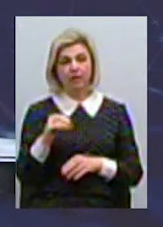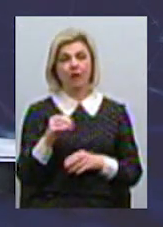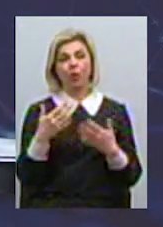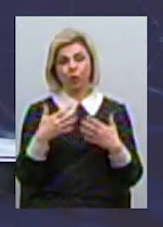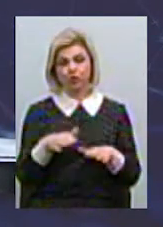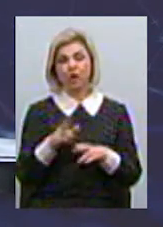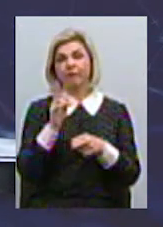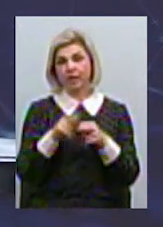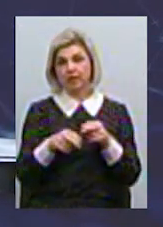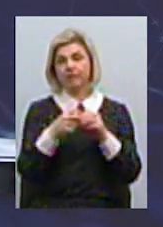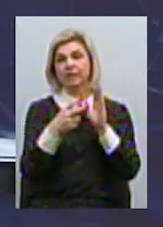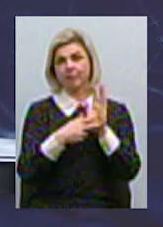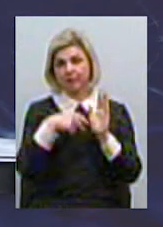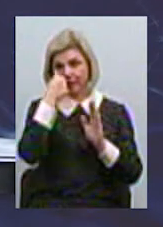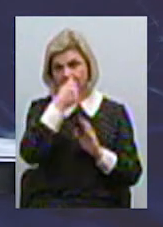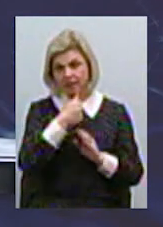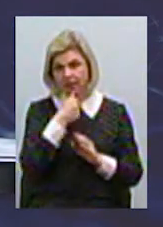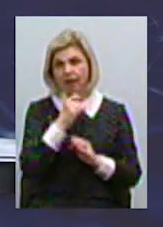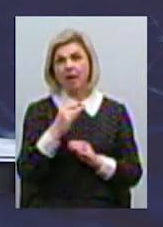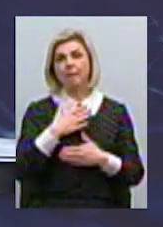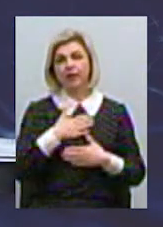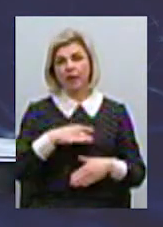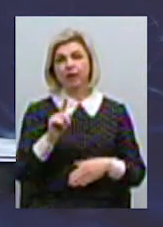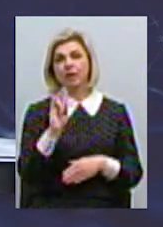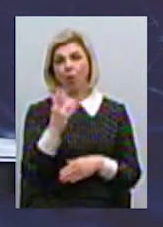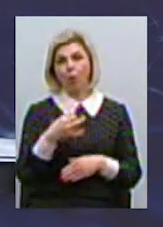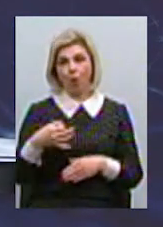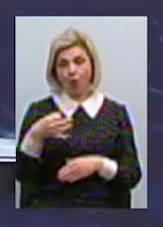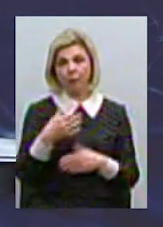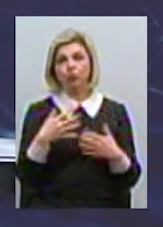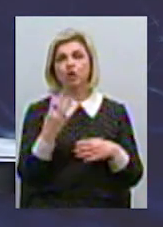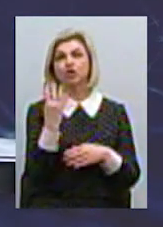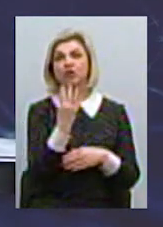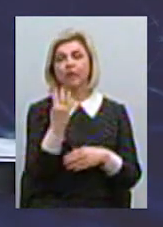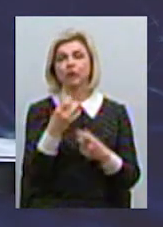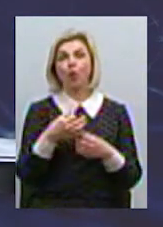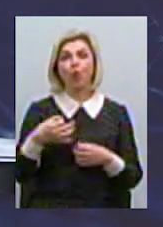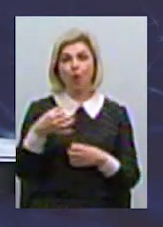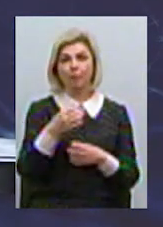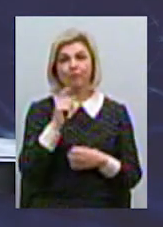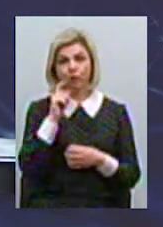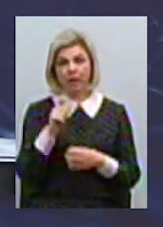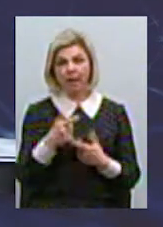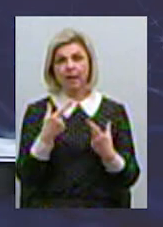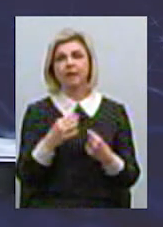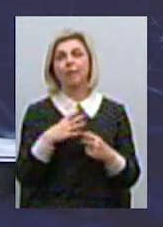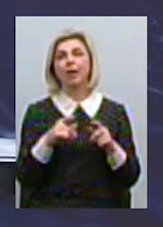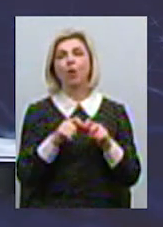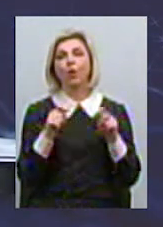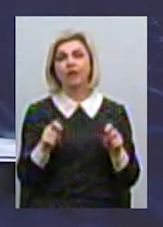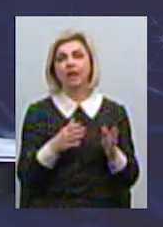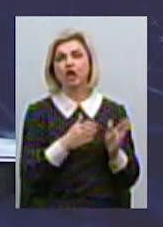рік, мені дуже приємно, що Миколаївська область стала четвертою областю в Україні, де було відкрито режим